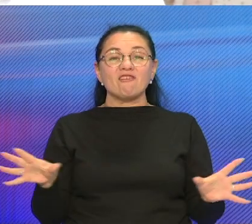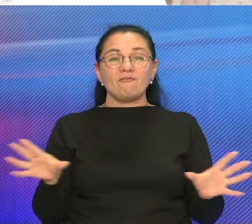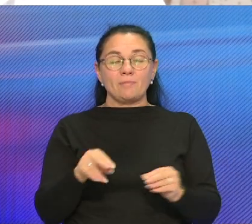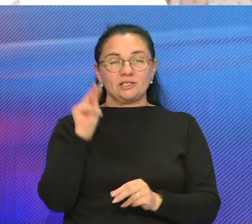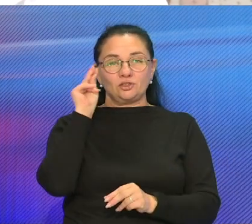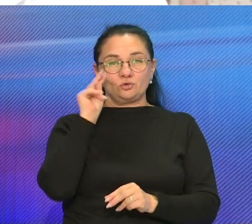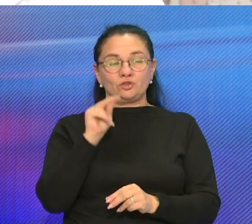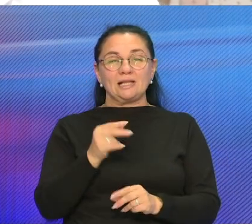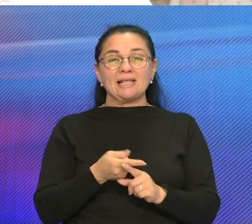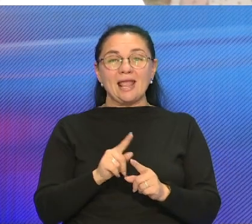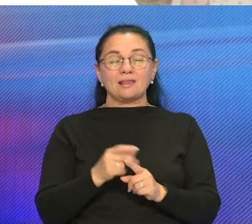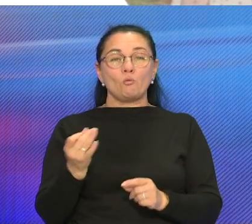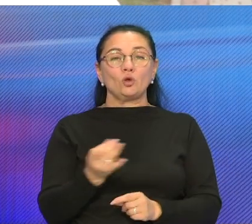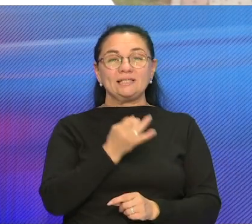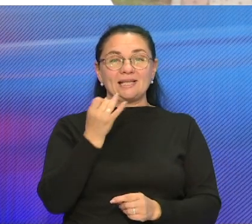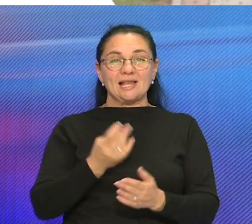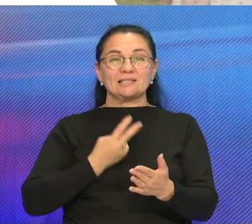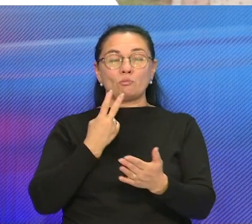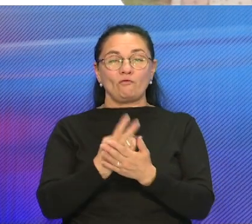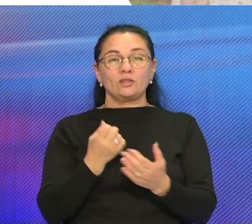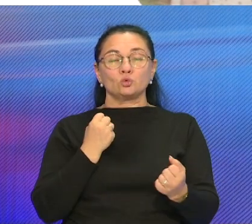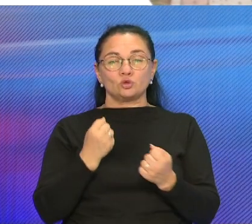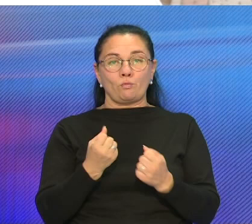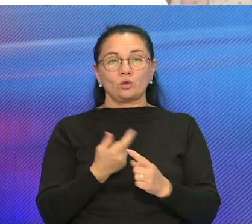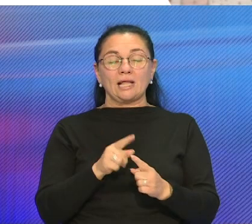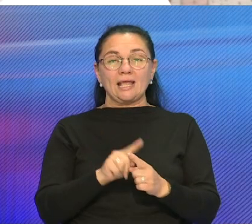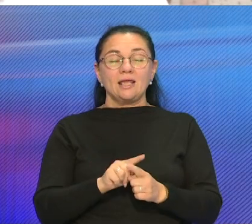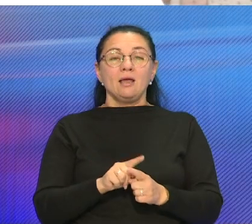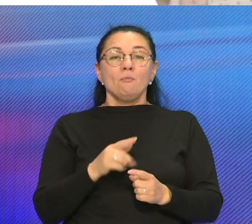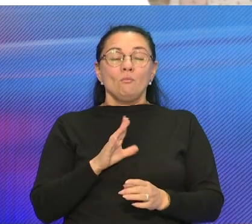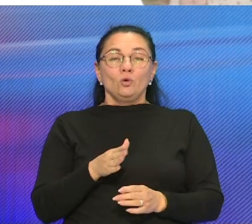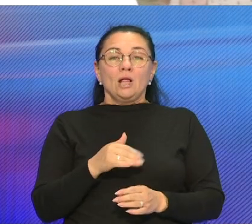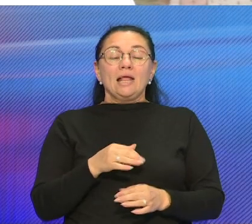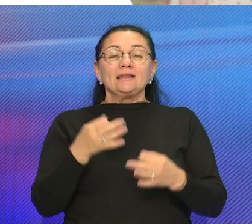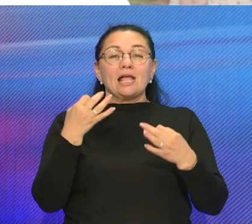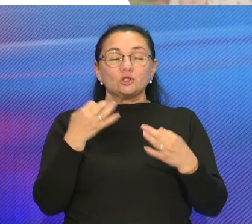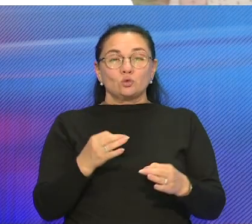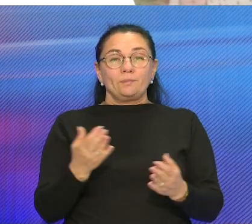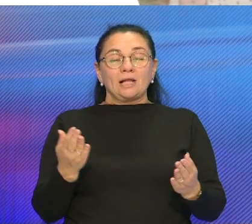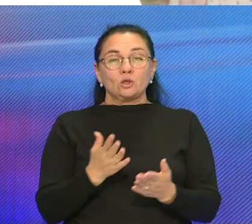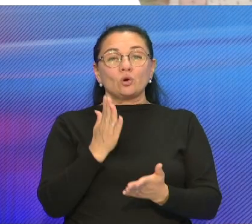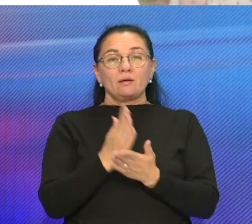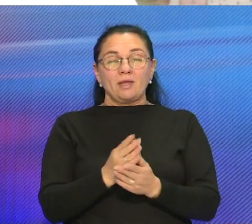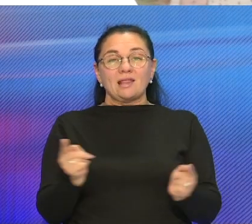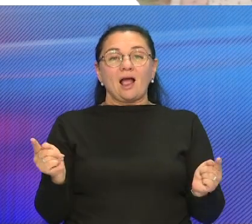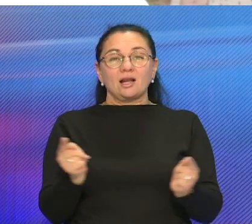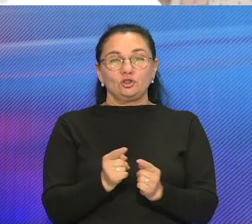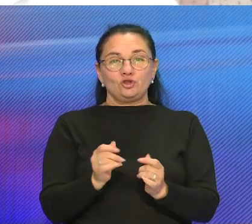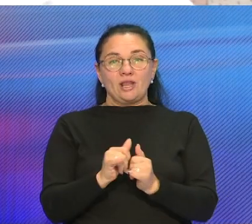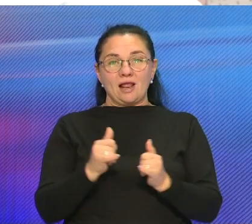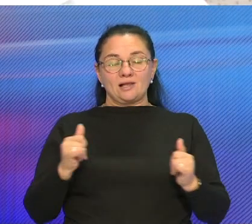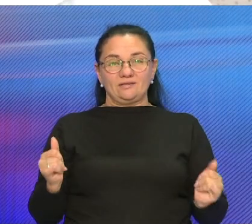интересному виду спорта. И самое важное, что этот вид спорта доступен людям, которые имеют определенные особенности развития.